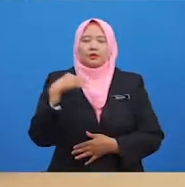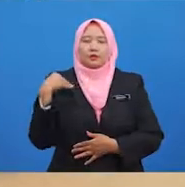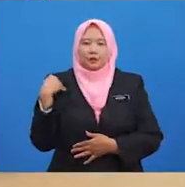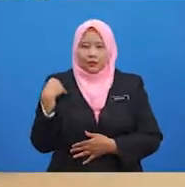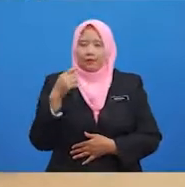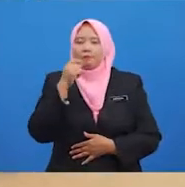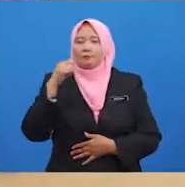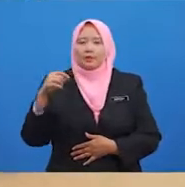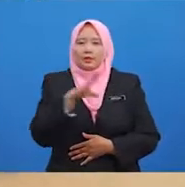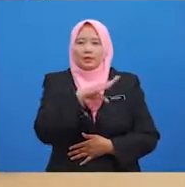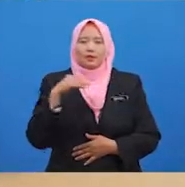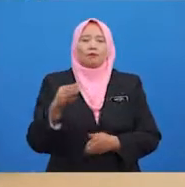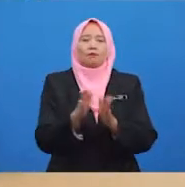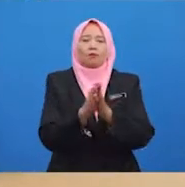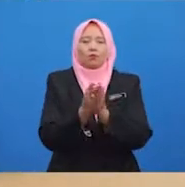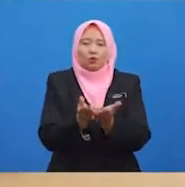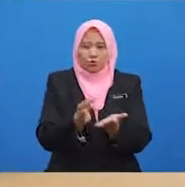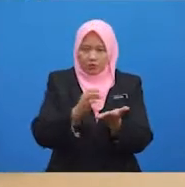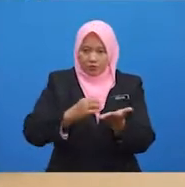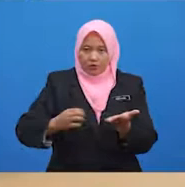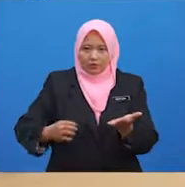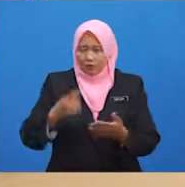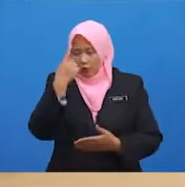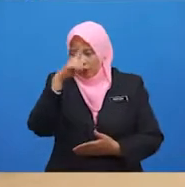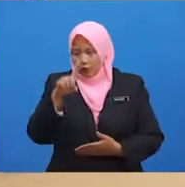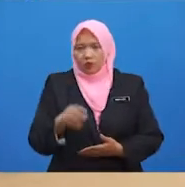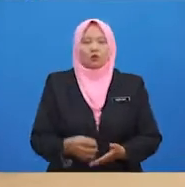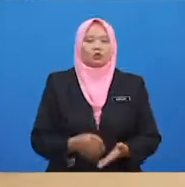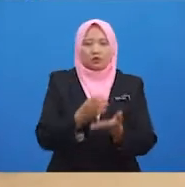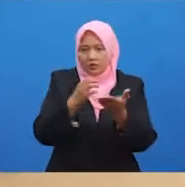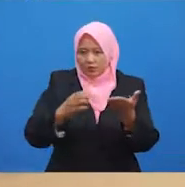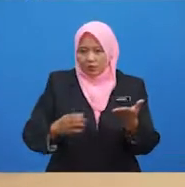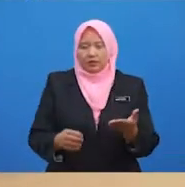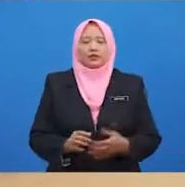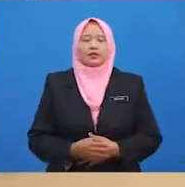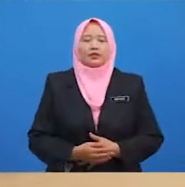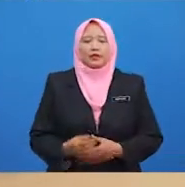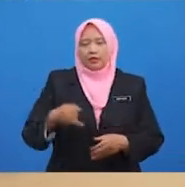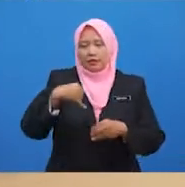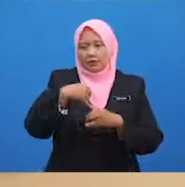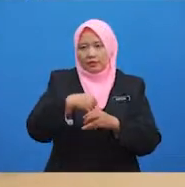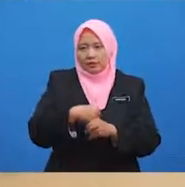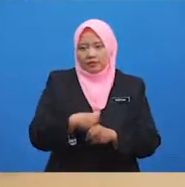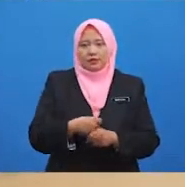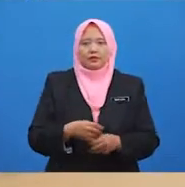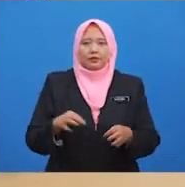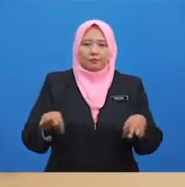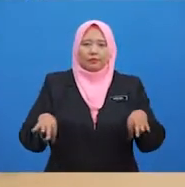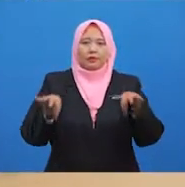beserta pen dan buku catatan untuk mencatat isi-isi penting yang akan kita bincangkan sebentar